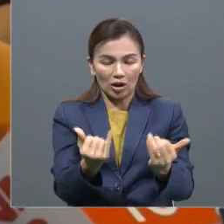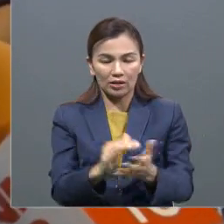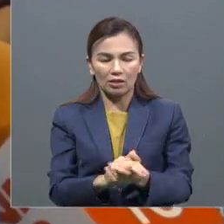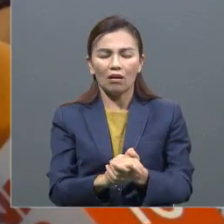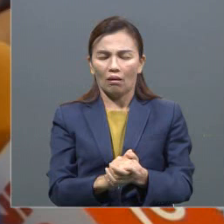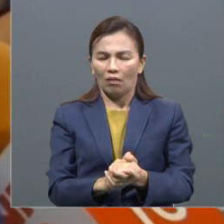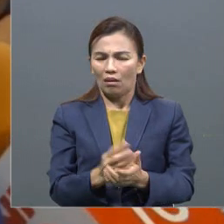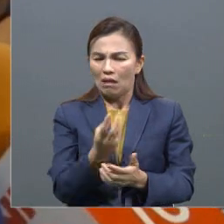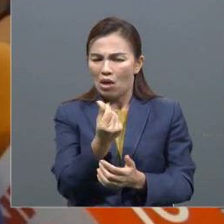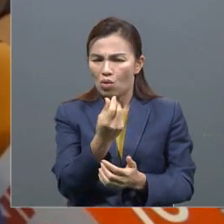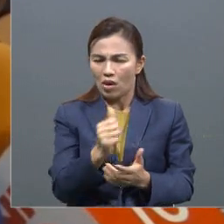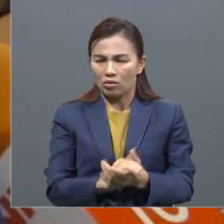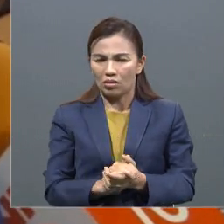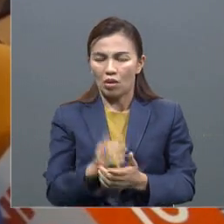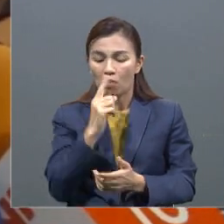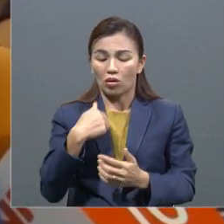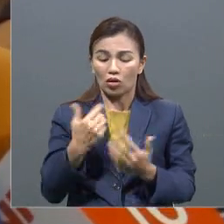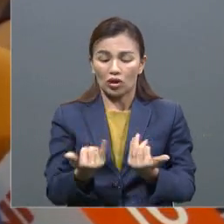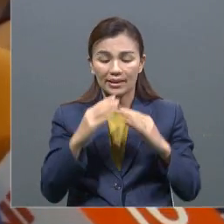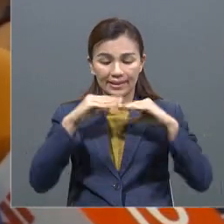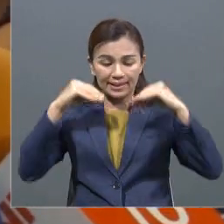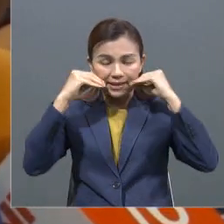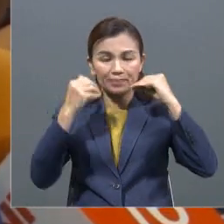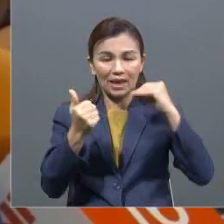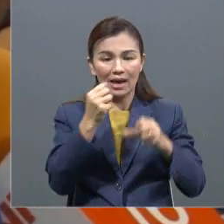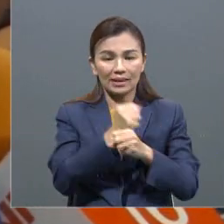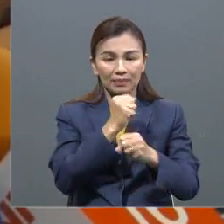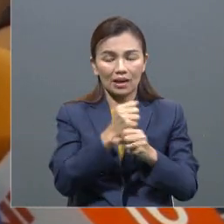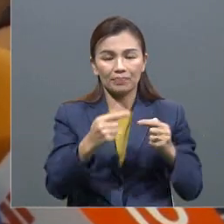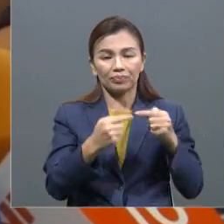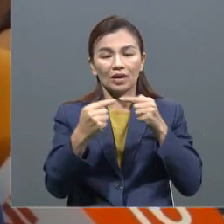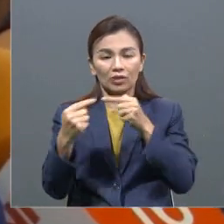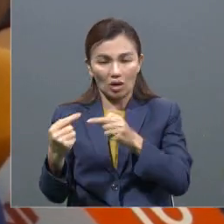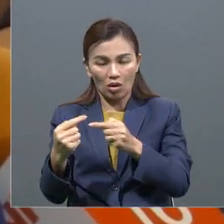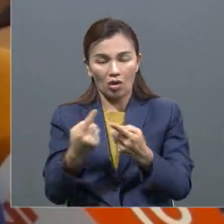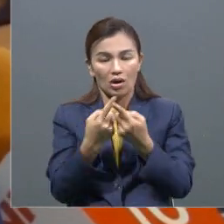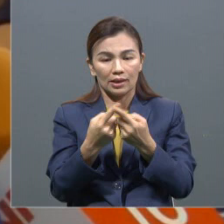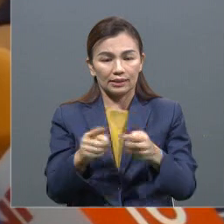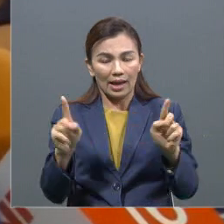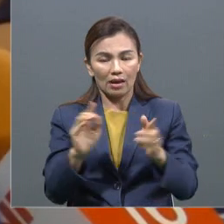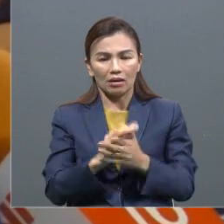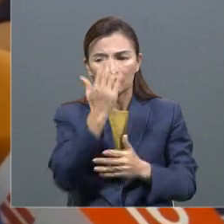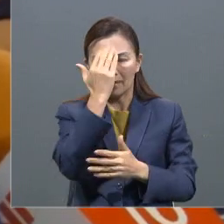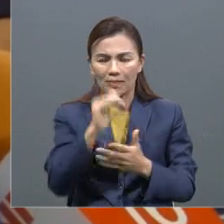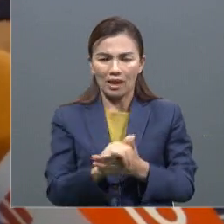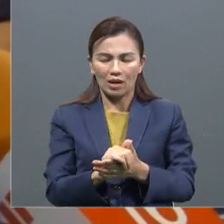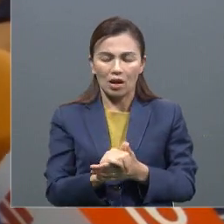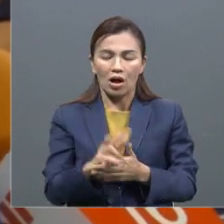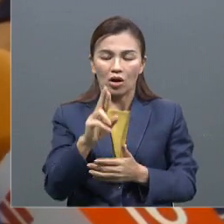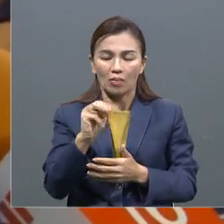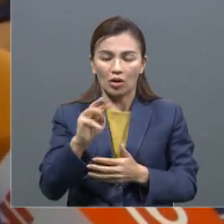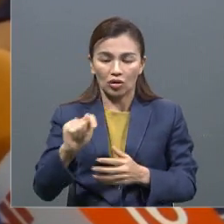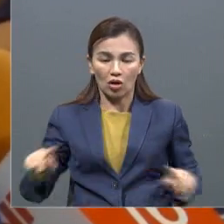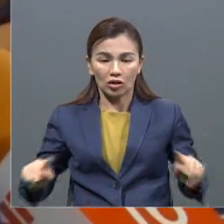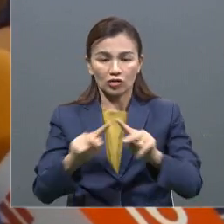ลาโหมท่านบอกว่ายิ้มได้อยู่ตอนนี้ยังยิ้มได้และจะทำงานต่อไปแต่ถามว่าเอ๊ะถ้ามันจะต้องเพิ่มรัฐมนตรีช่วยว่าการกระทรวงกล